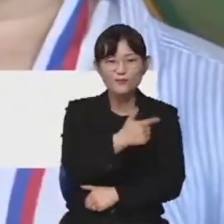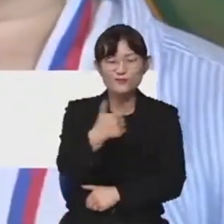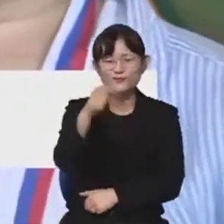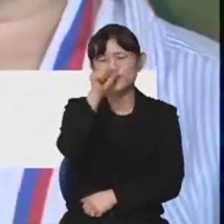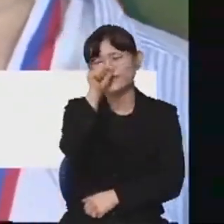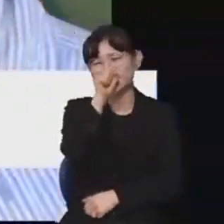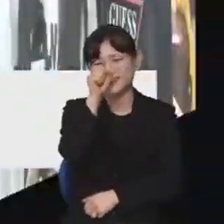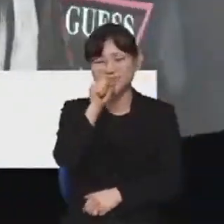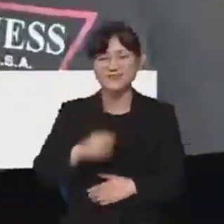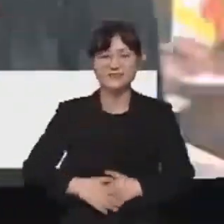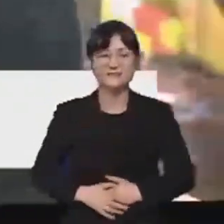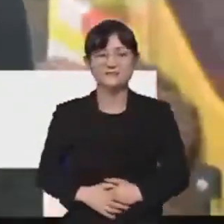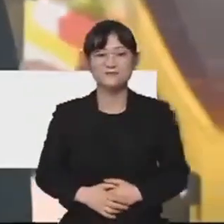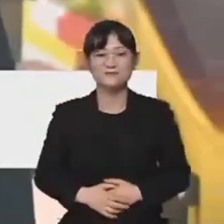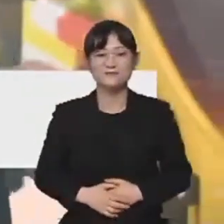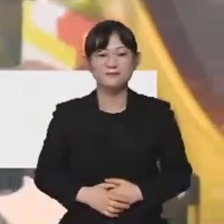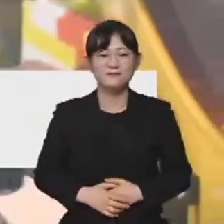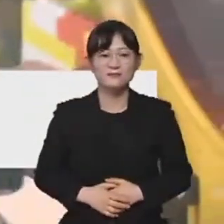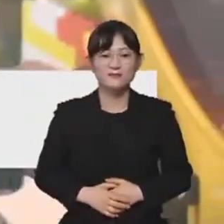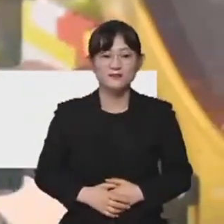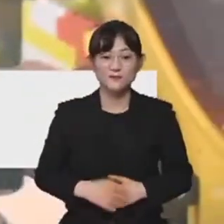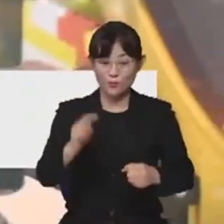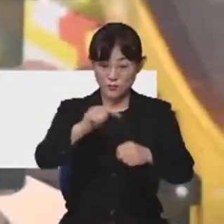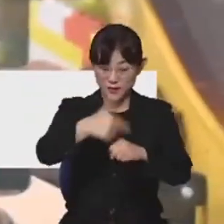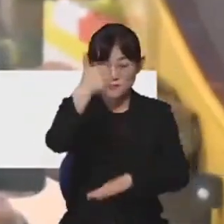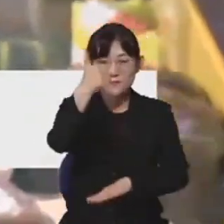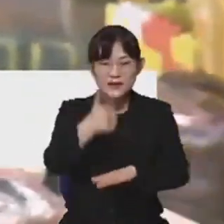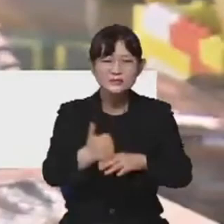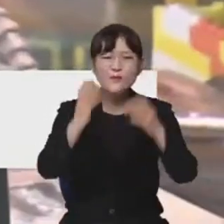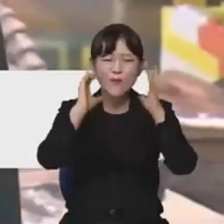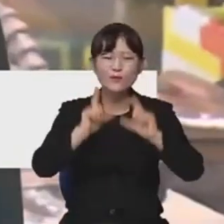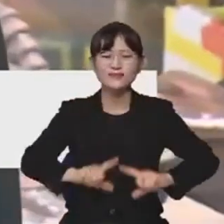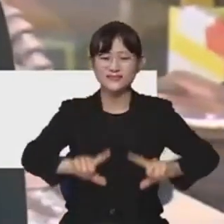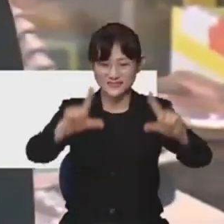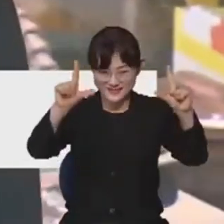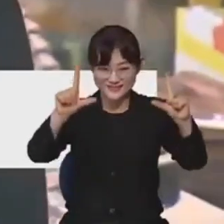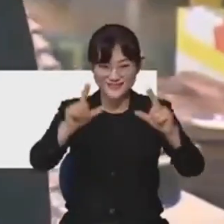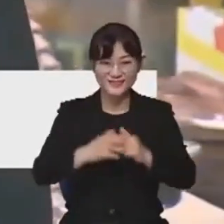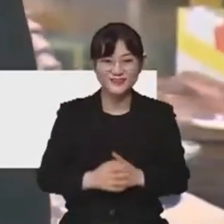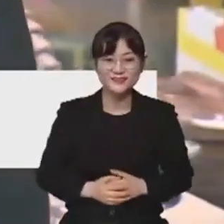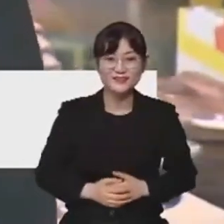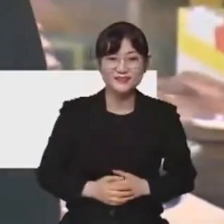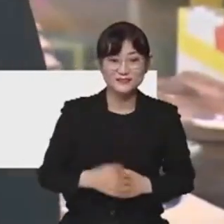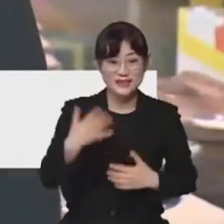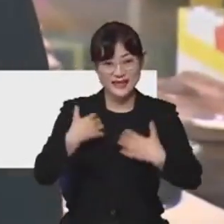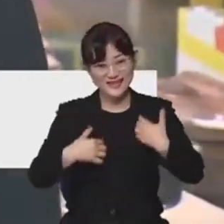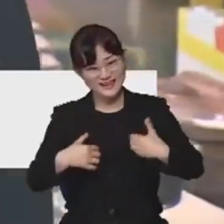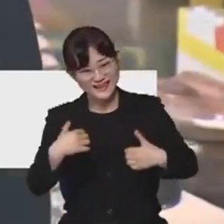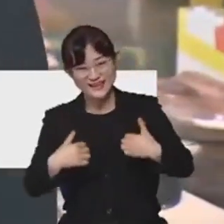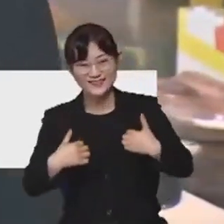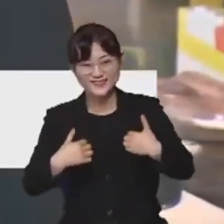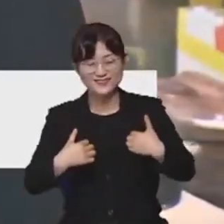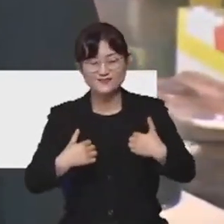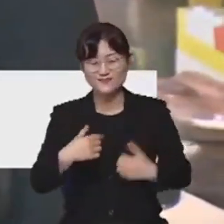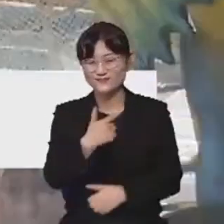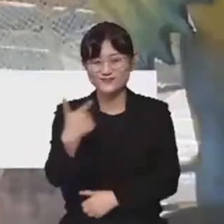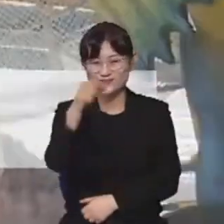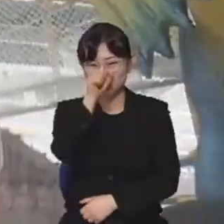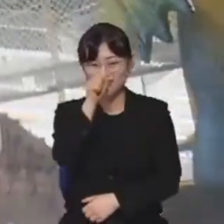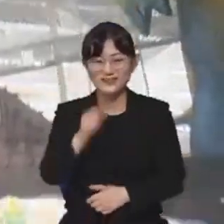때 좋았어요. 초육 마지막 어린이날인데 재밌게 보낼 수 있어서